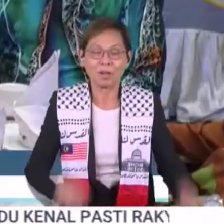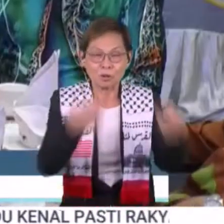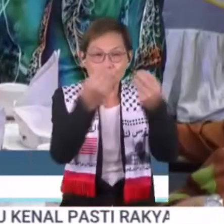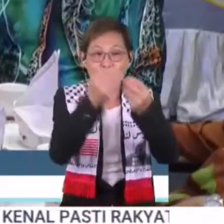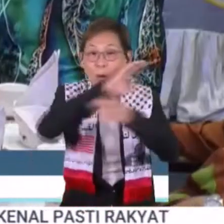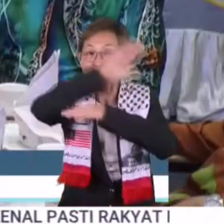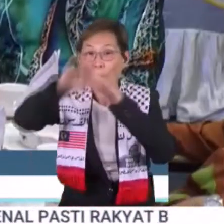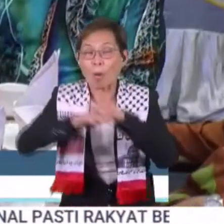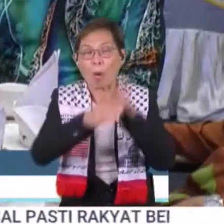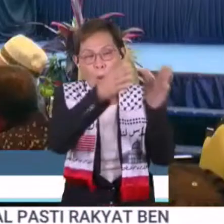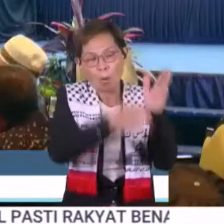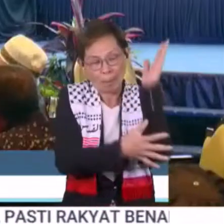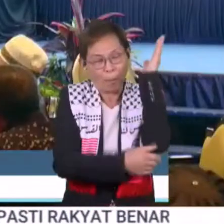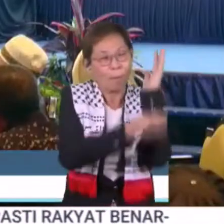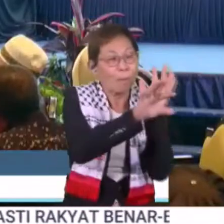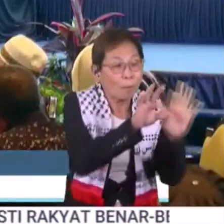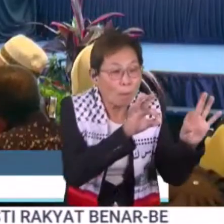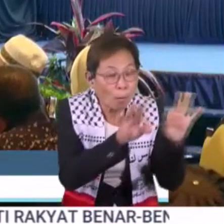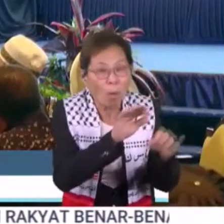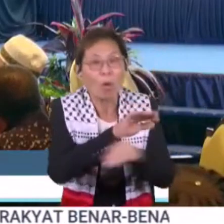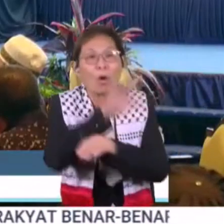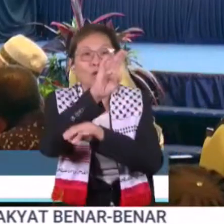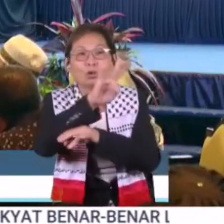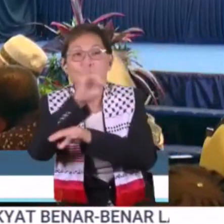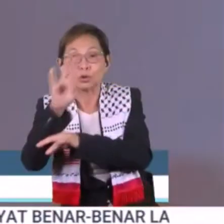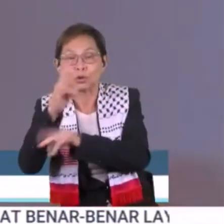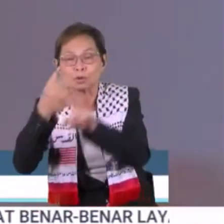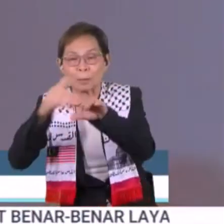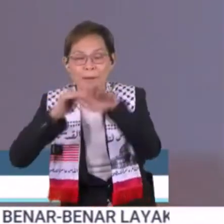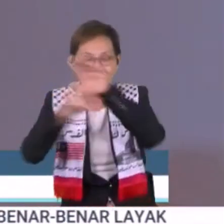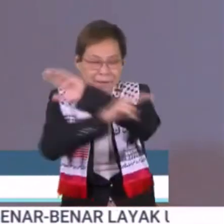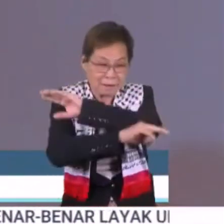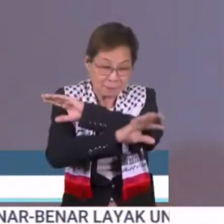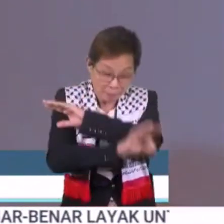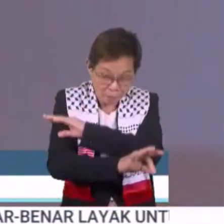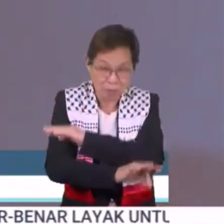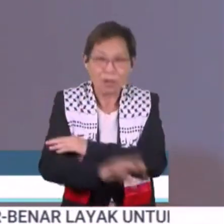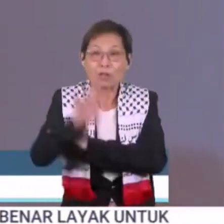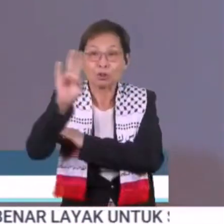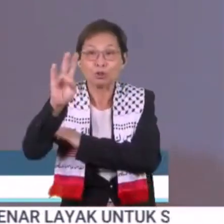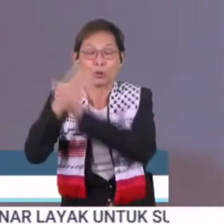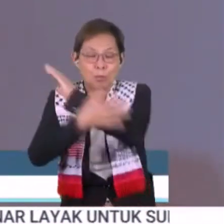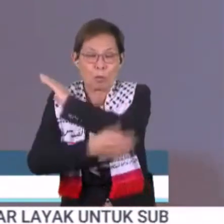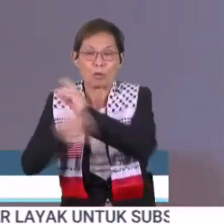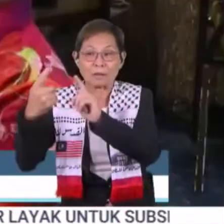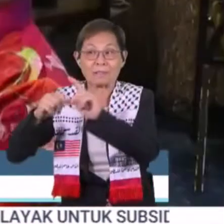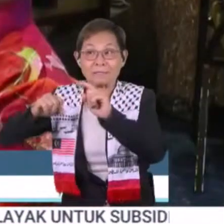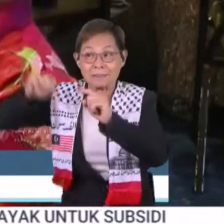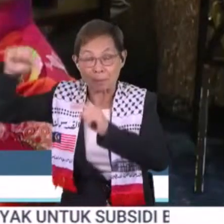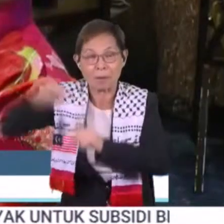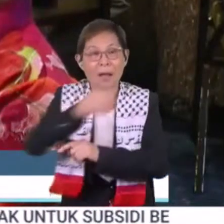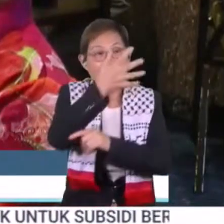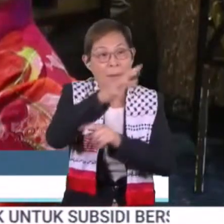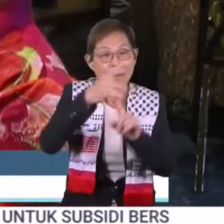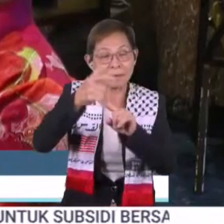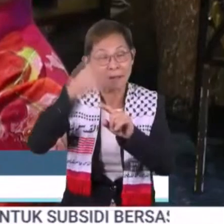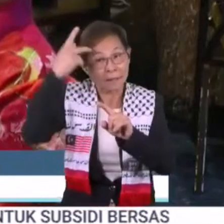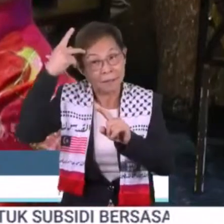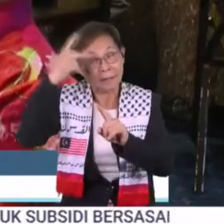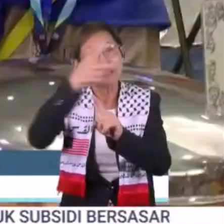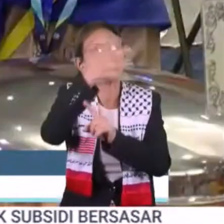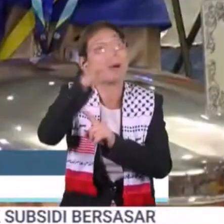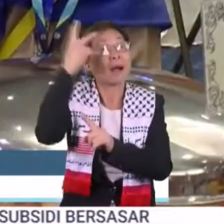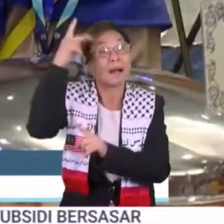Jumlah keseluruhan asnaf yang dipilih meliputi 77 dari Negeri Sembilan, 7 asnaf dari Sabah, 15 dari